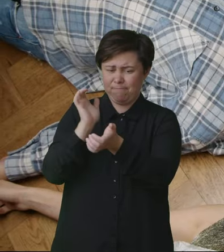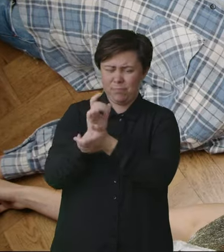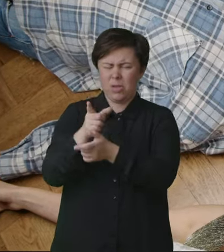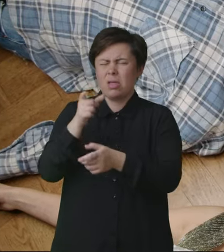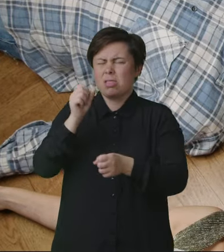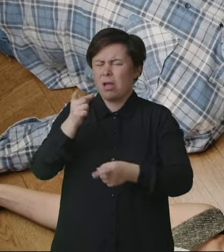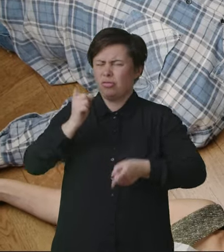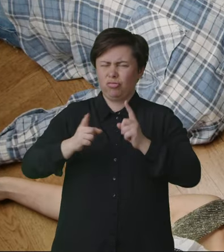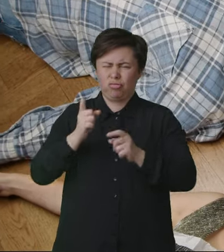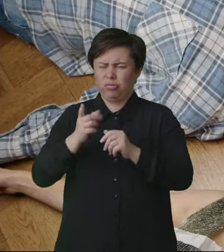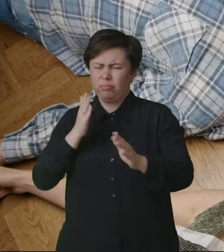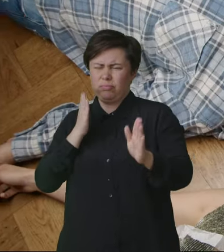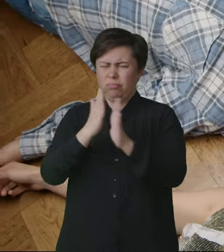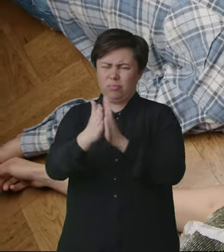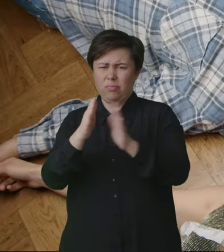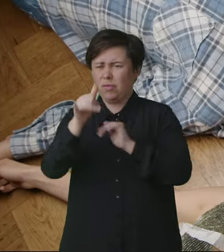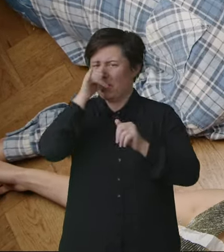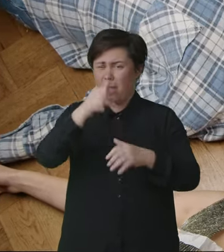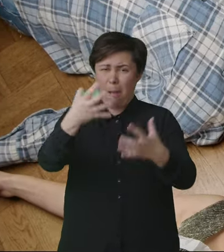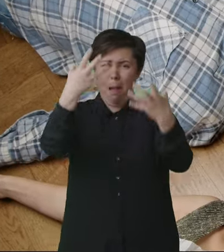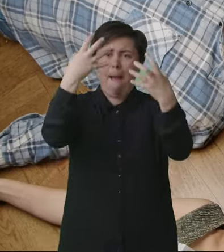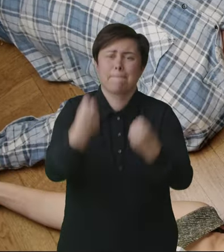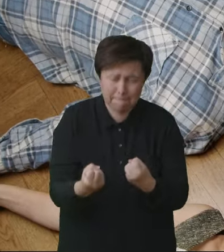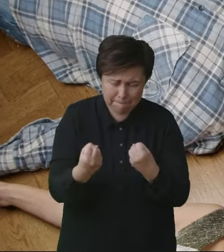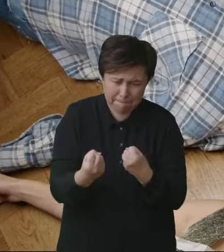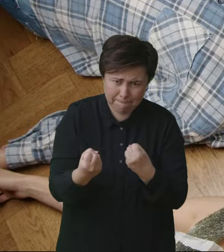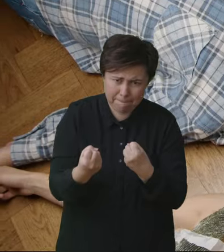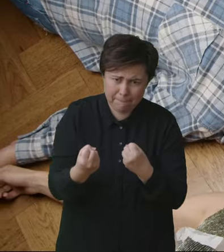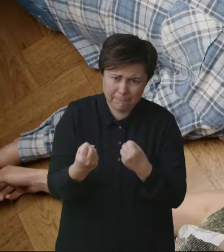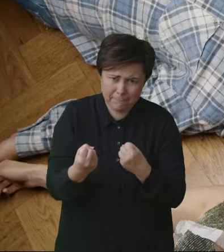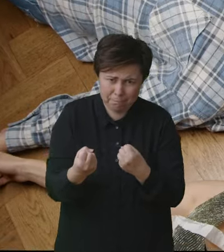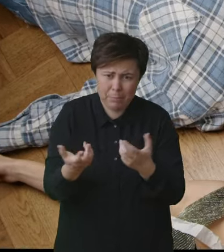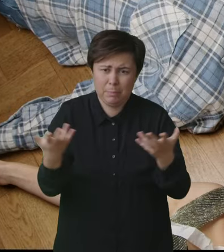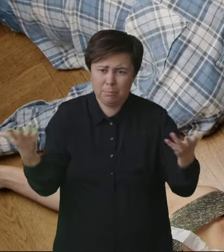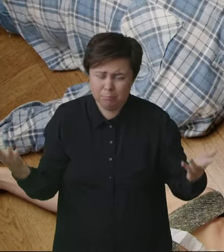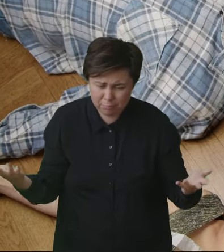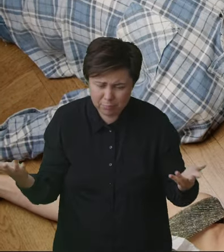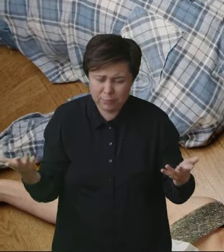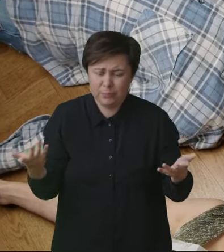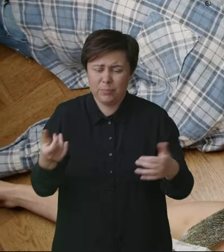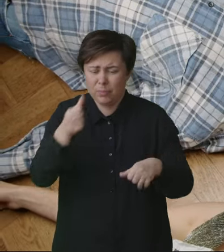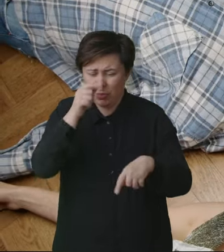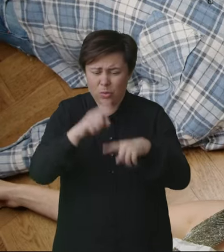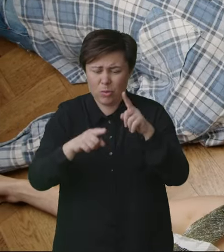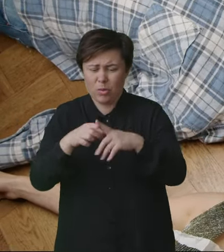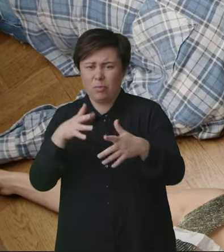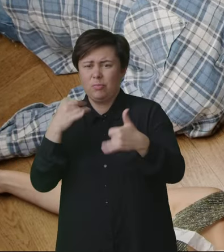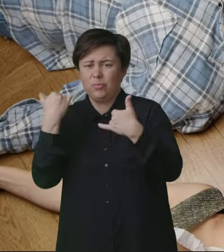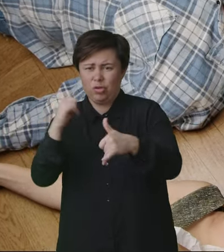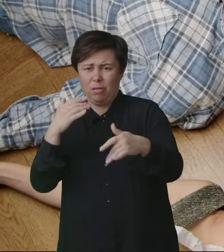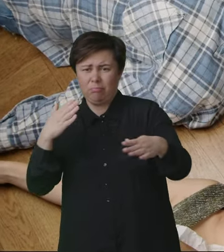chęci. Nie wyhamował. I nie normalnie wino. Coś.